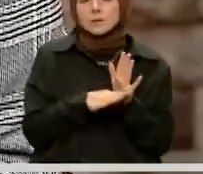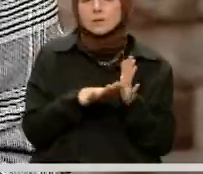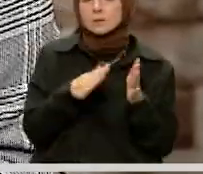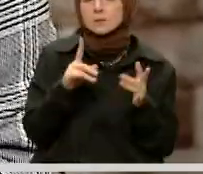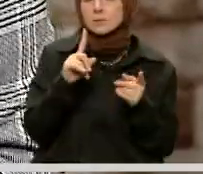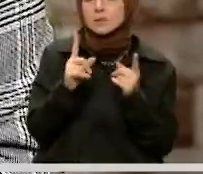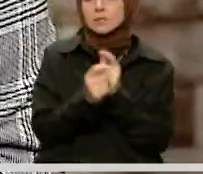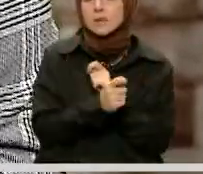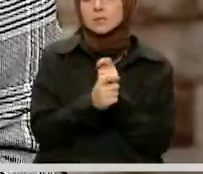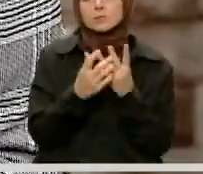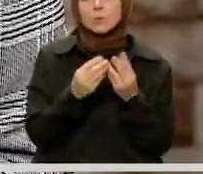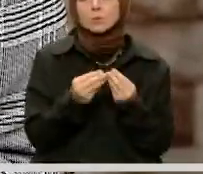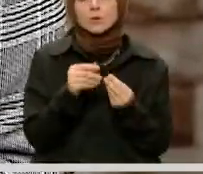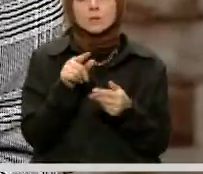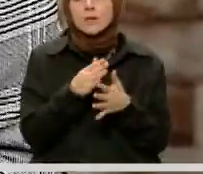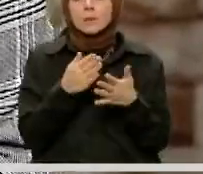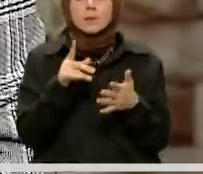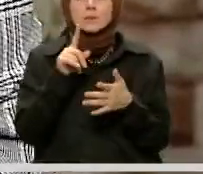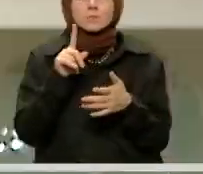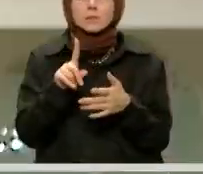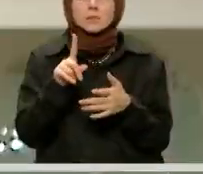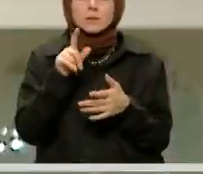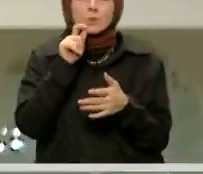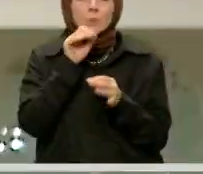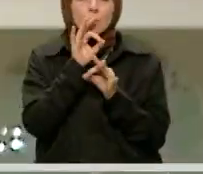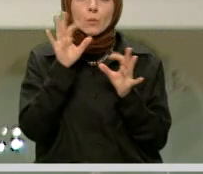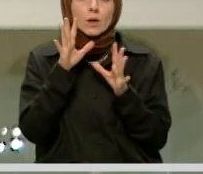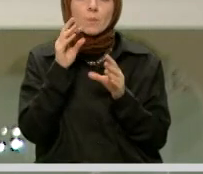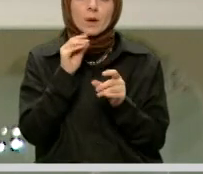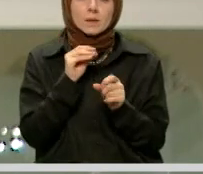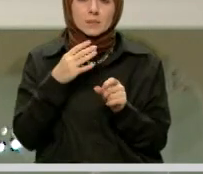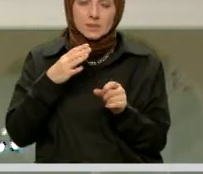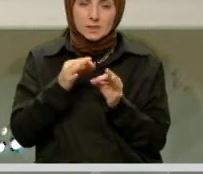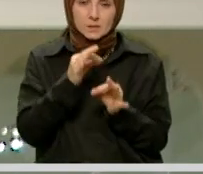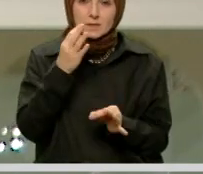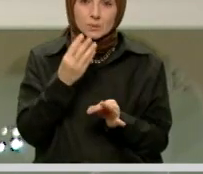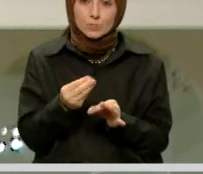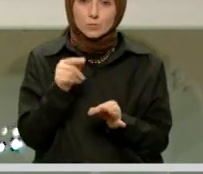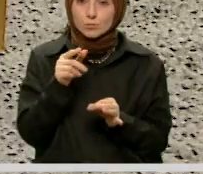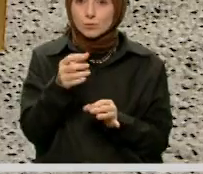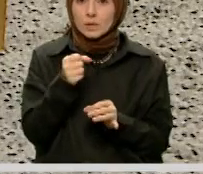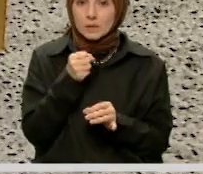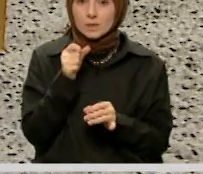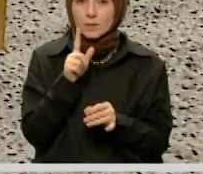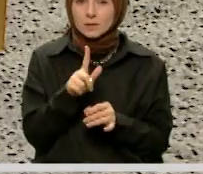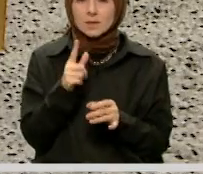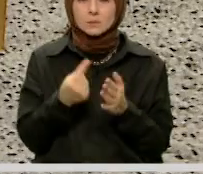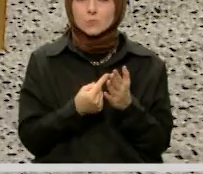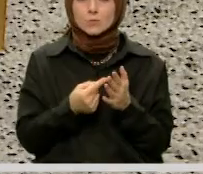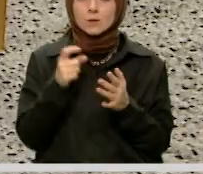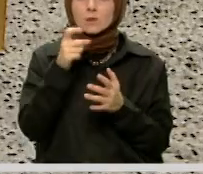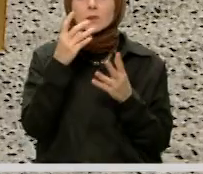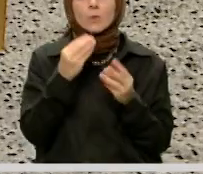olur? Acaba sen nasıl mükemmel bir insan haline gelirsin? Bunu yakalamak lazım. Kur'an ayı olan